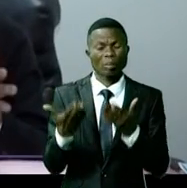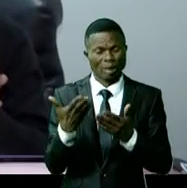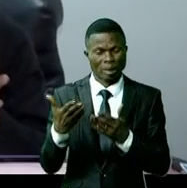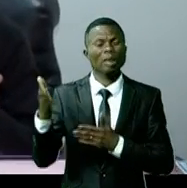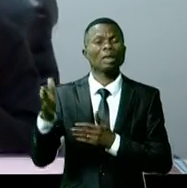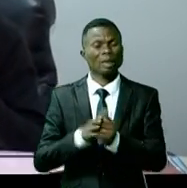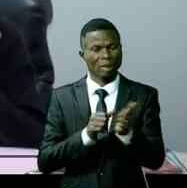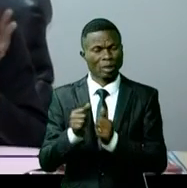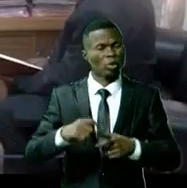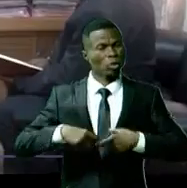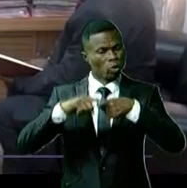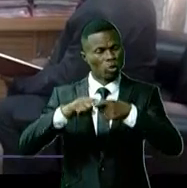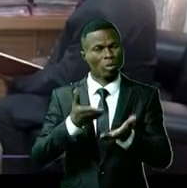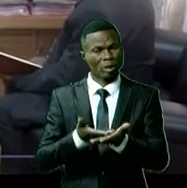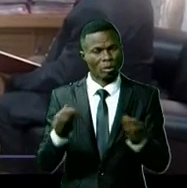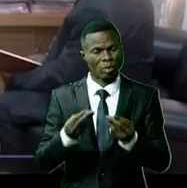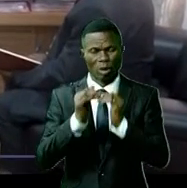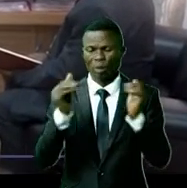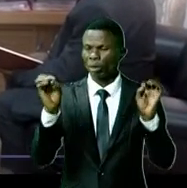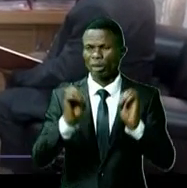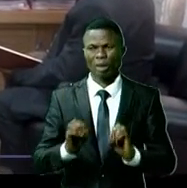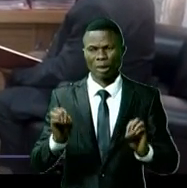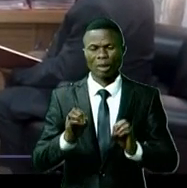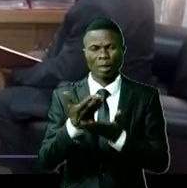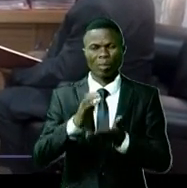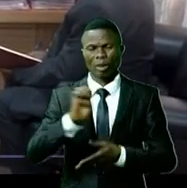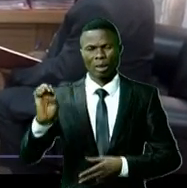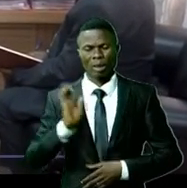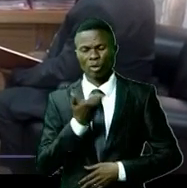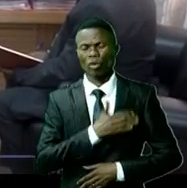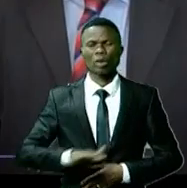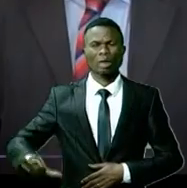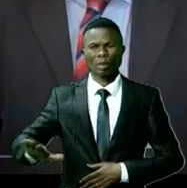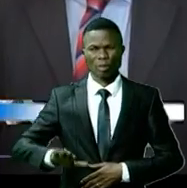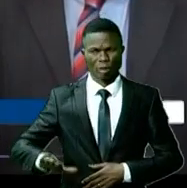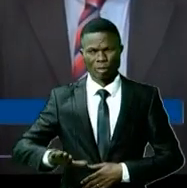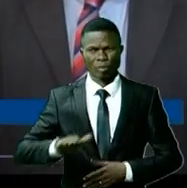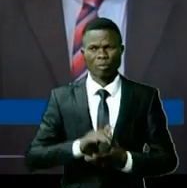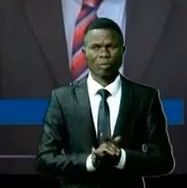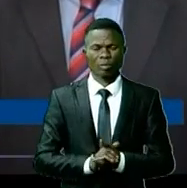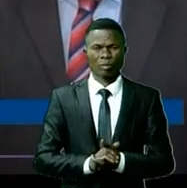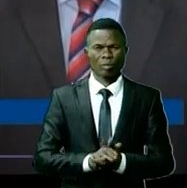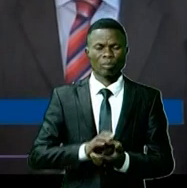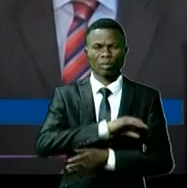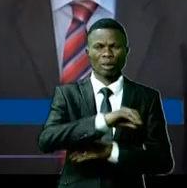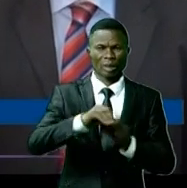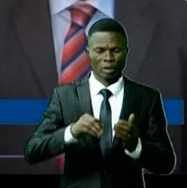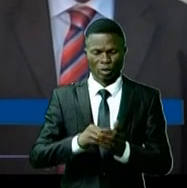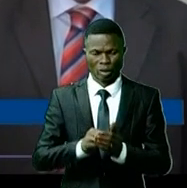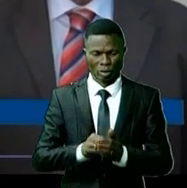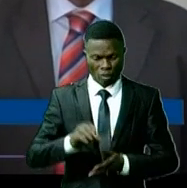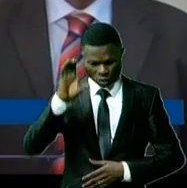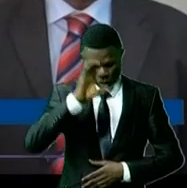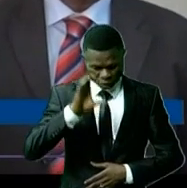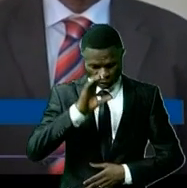centre à la suite de la recrudescence de l'insécurité dans cette partie du territoire national. Le centre de recherche de l'INERA Nioka en